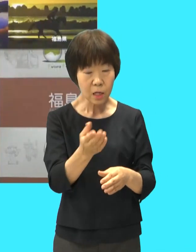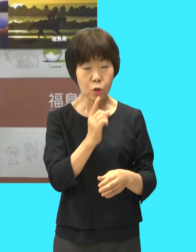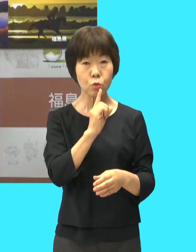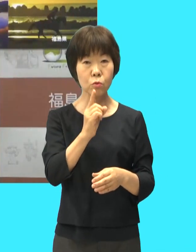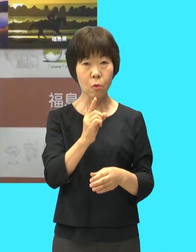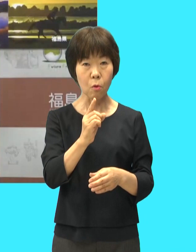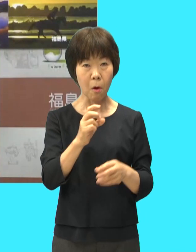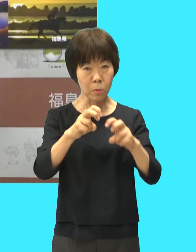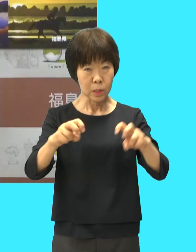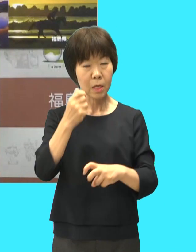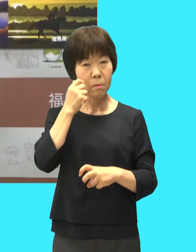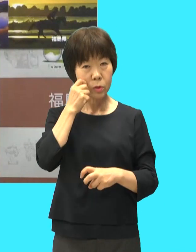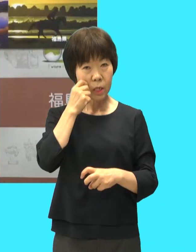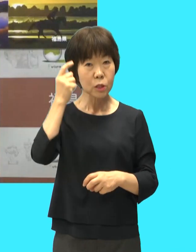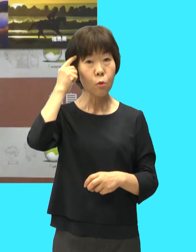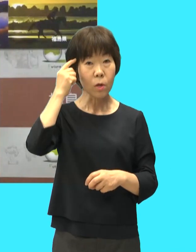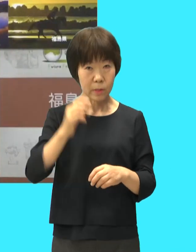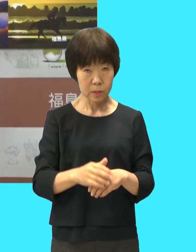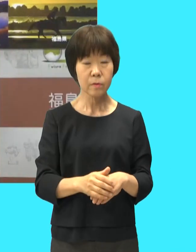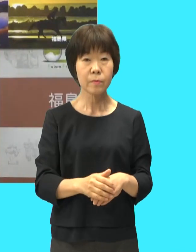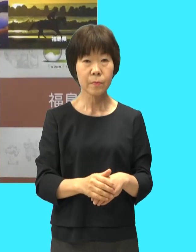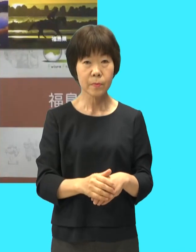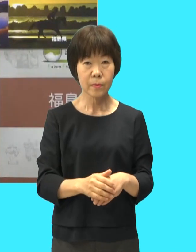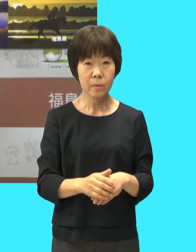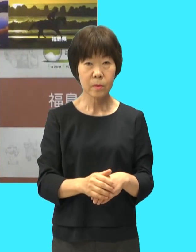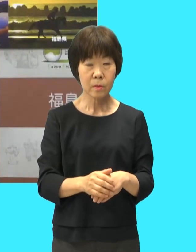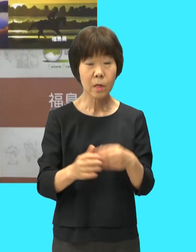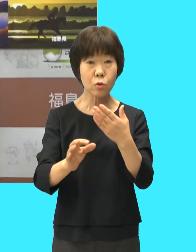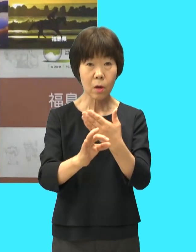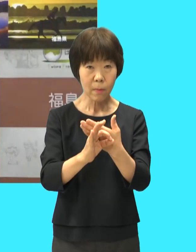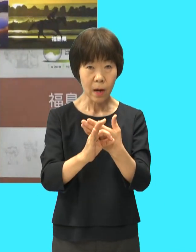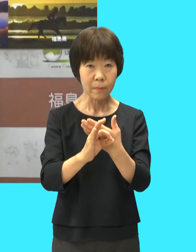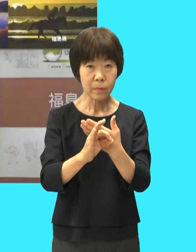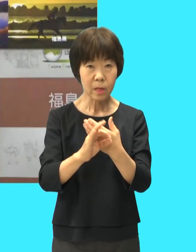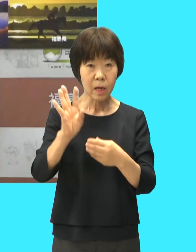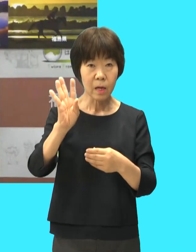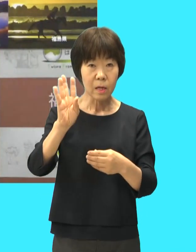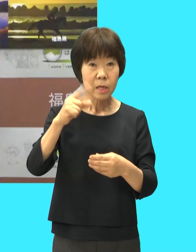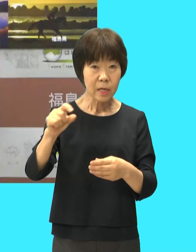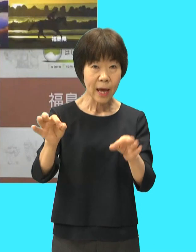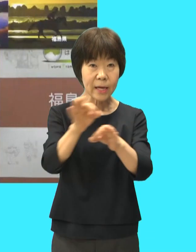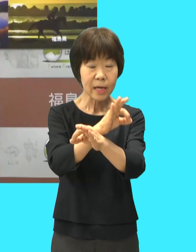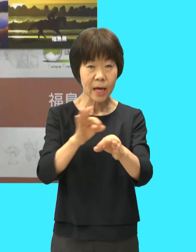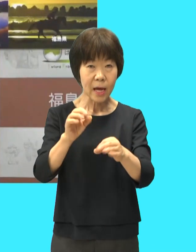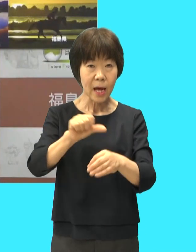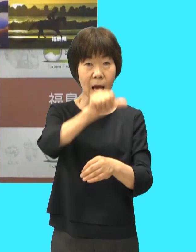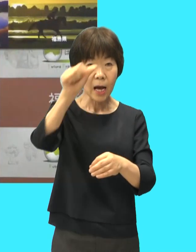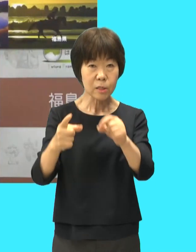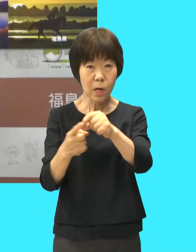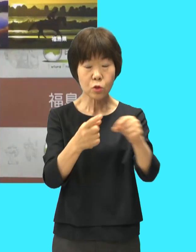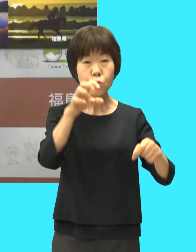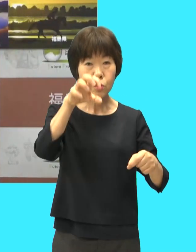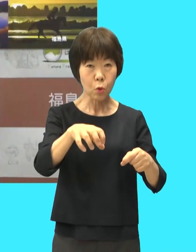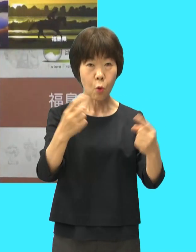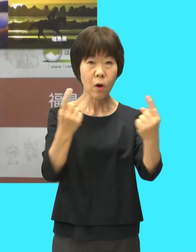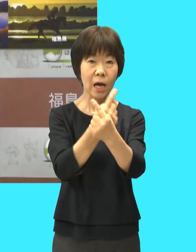なかなか分析難しいところもあろうかと思います例えば県においては県営あづま球場の体臭とを進めておりますが